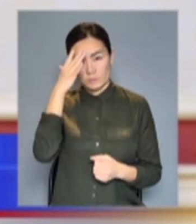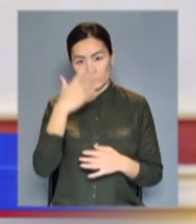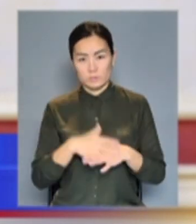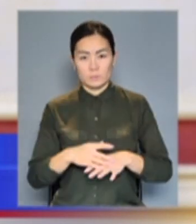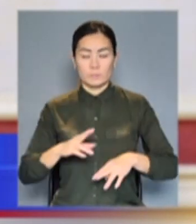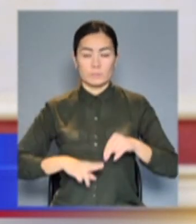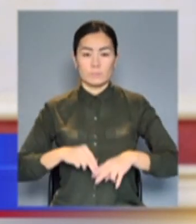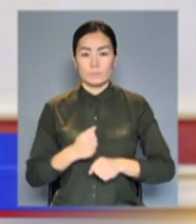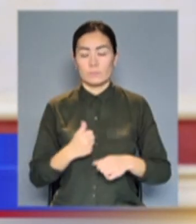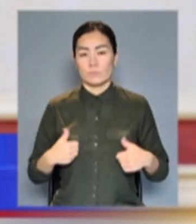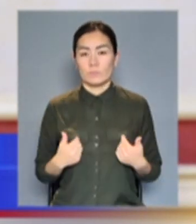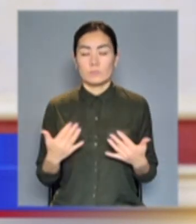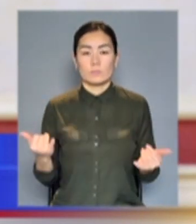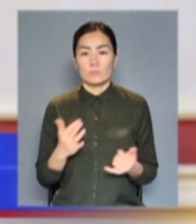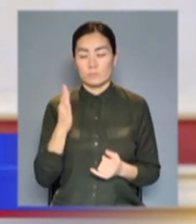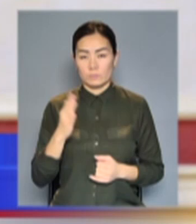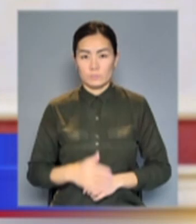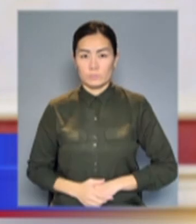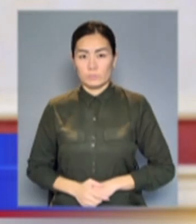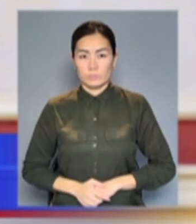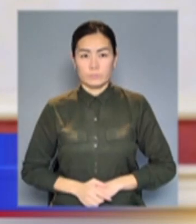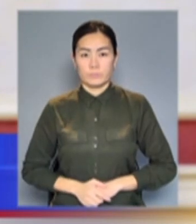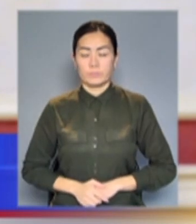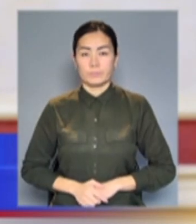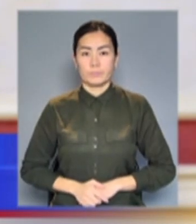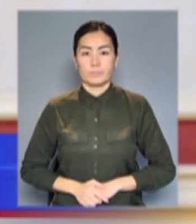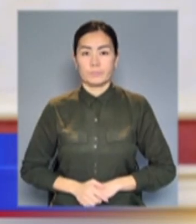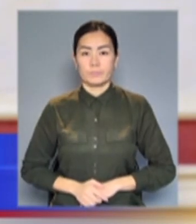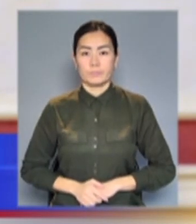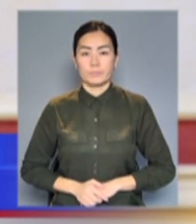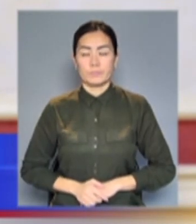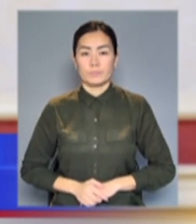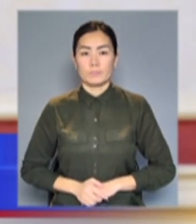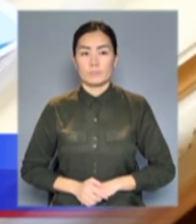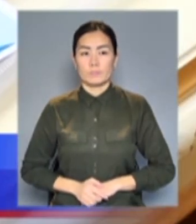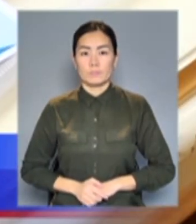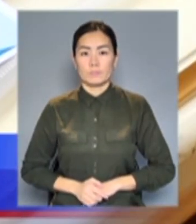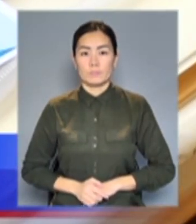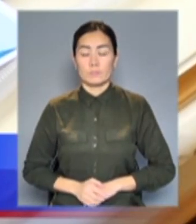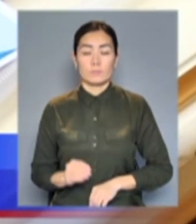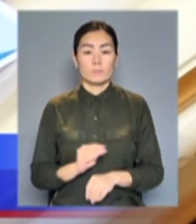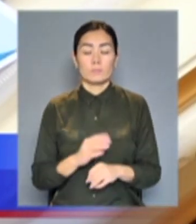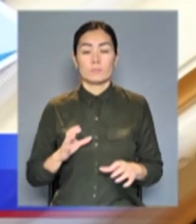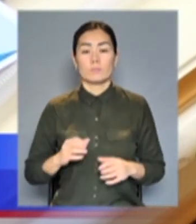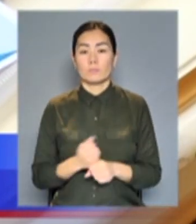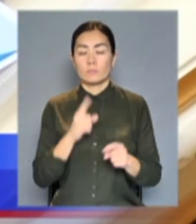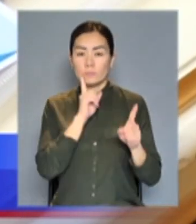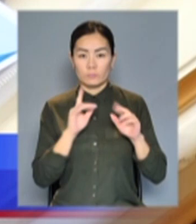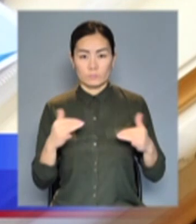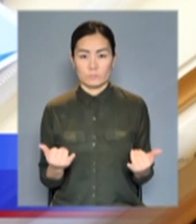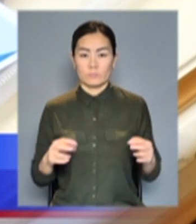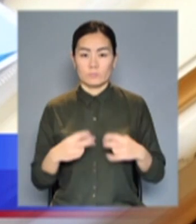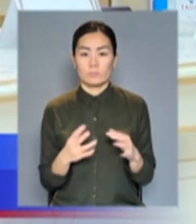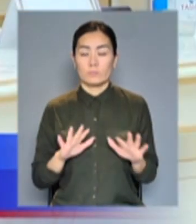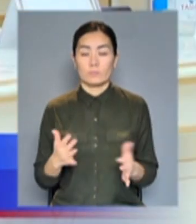негізінде қарастырудың қазіргі кезде мәні мен мағынасы өте қажет, өте жоғары деп ойлаймын. Тағылымы мол басқосуда бүгінгі